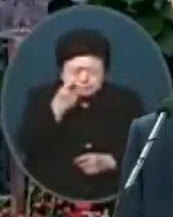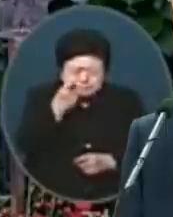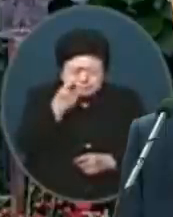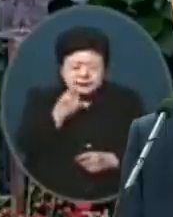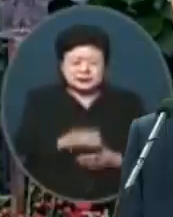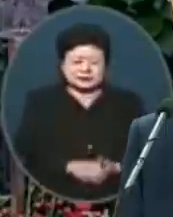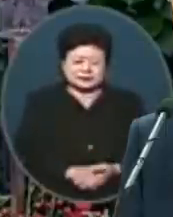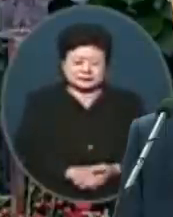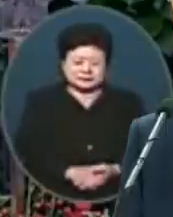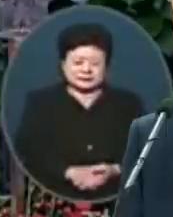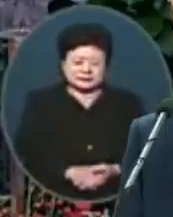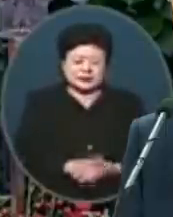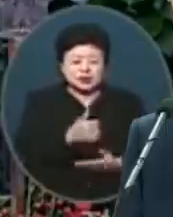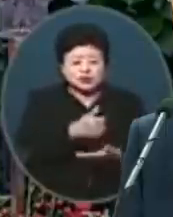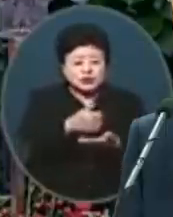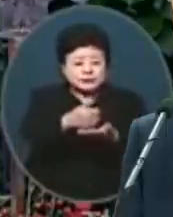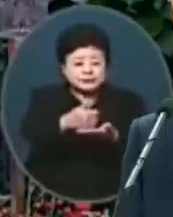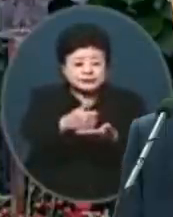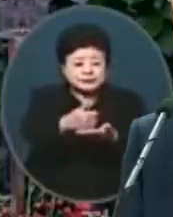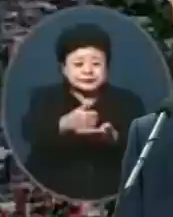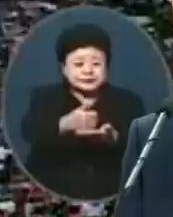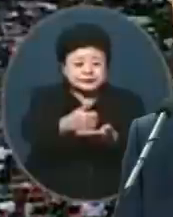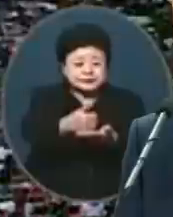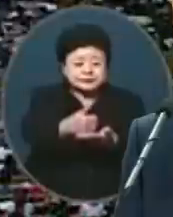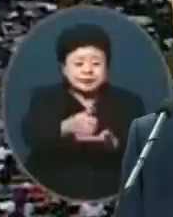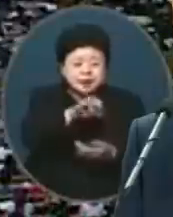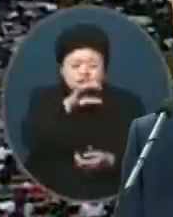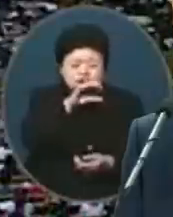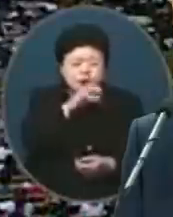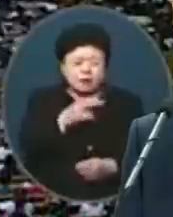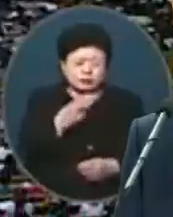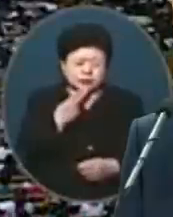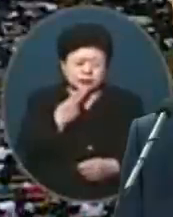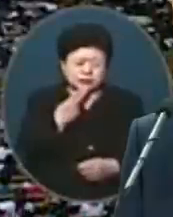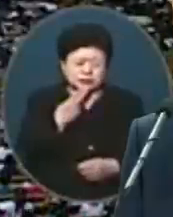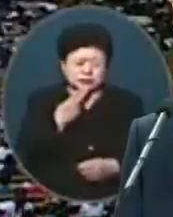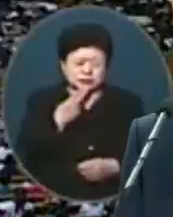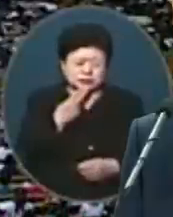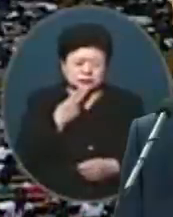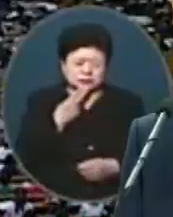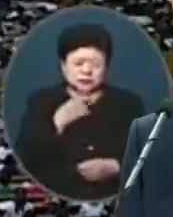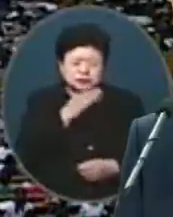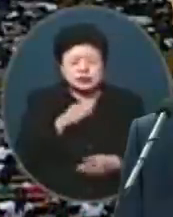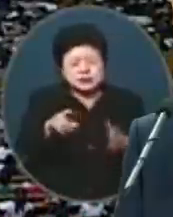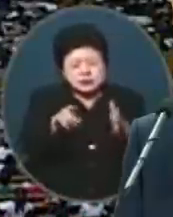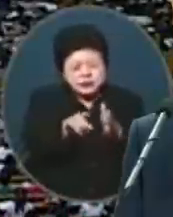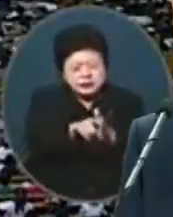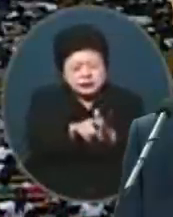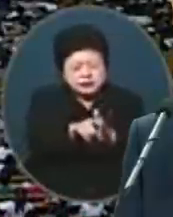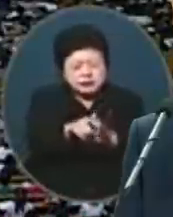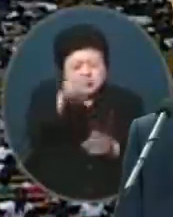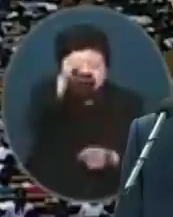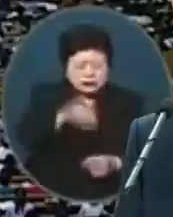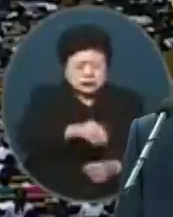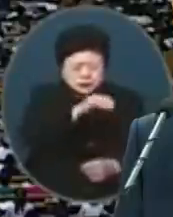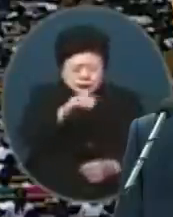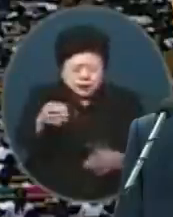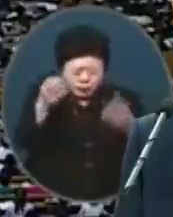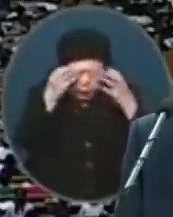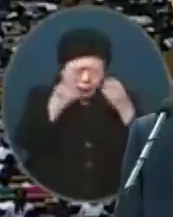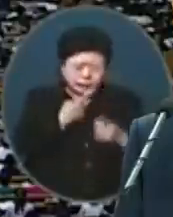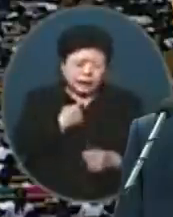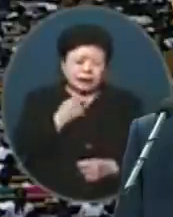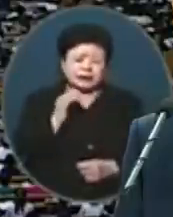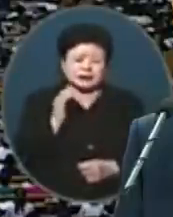아니하였다. 주님은 좀도 불평하지 아니하시고 우리를 위해서 십자가의 고난을